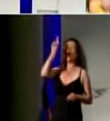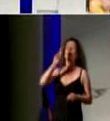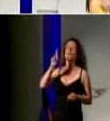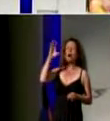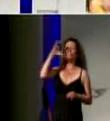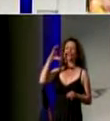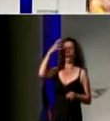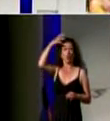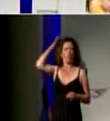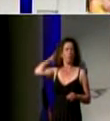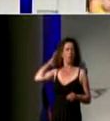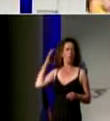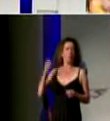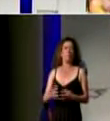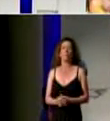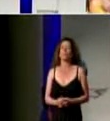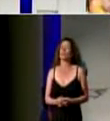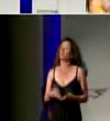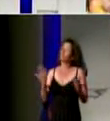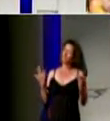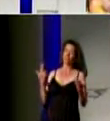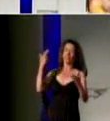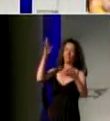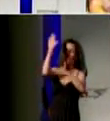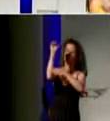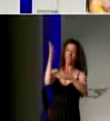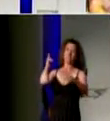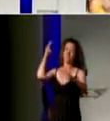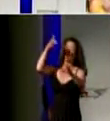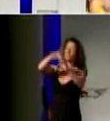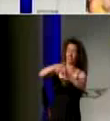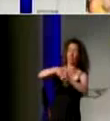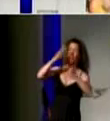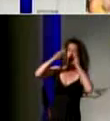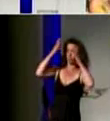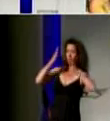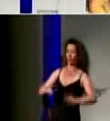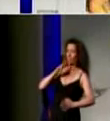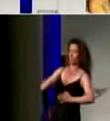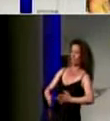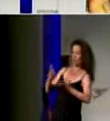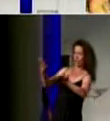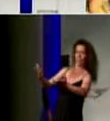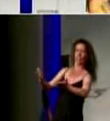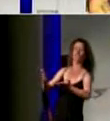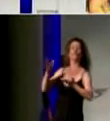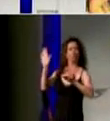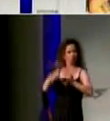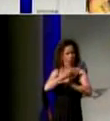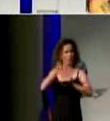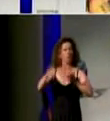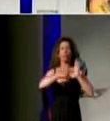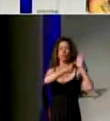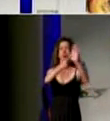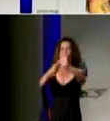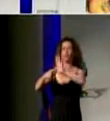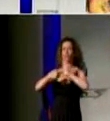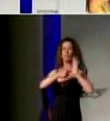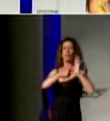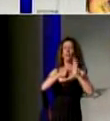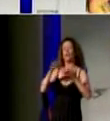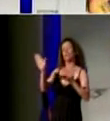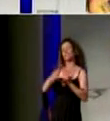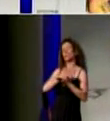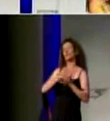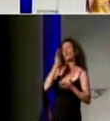qui... s'est prêté au film, il a présenté quelques chansons, et dans ces chansons, il y avait la